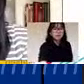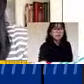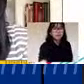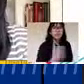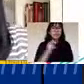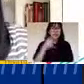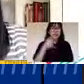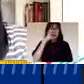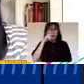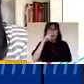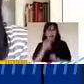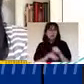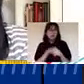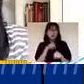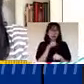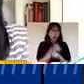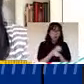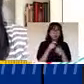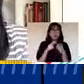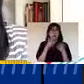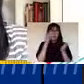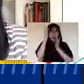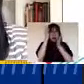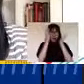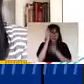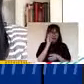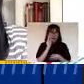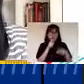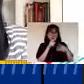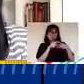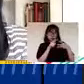Singapura, tetangga-tetangga kita semua yang telah melakukan